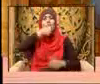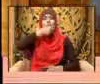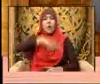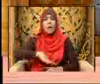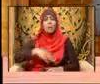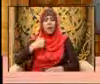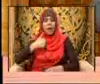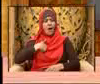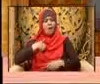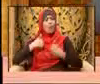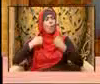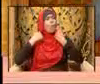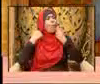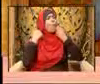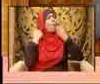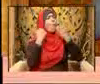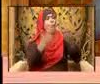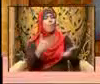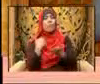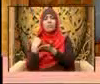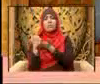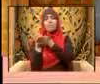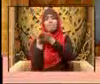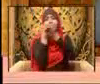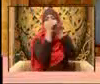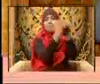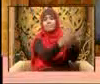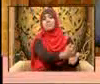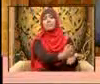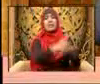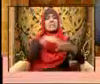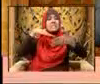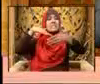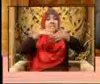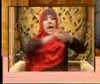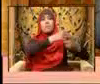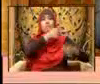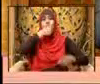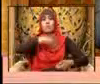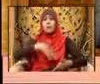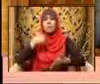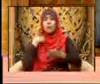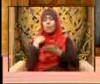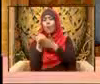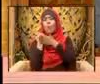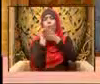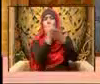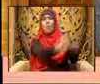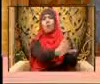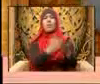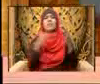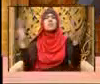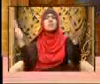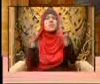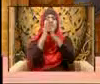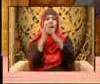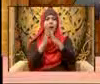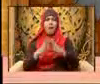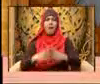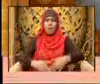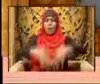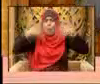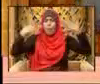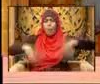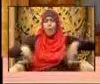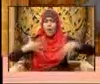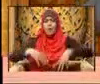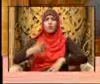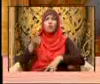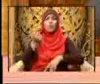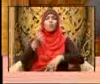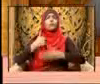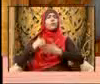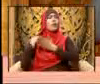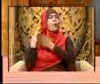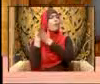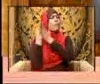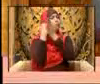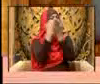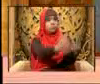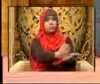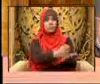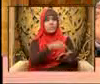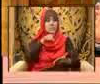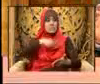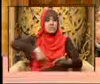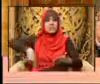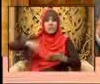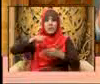وديارهم وثمارهم وأراضيهم على الصحابة قبلوها من أول وهلة. لا، الأنصار رضي الله عنهم وأرضاهم